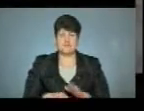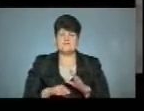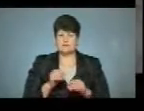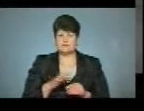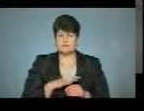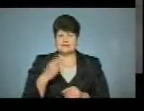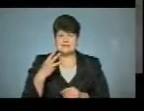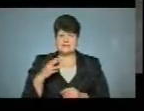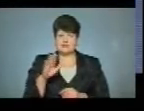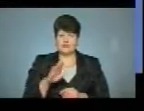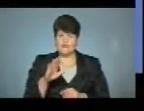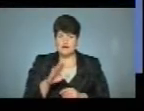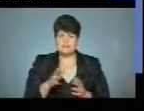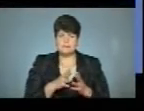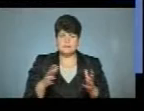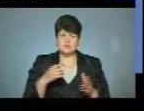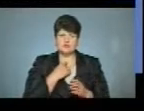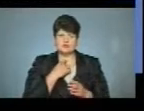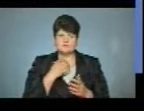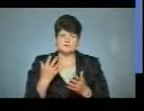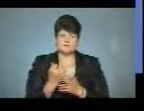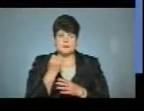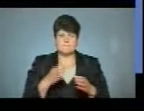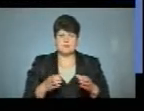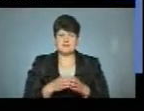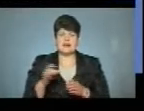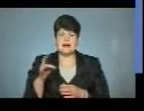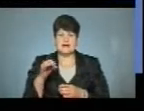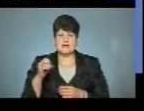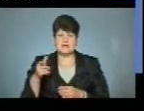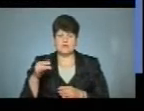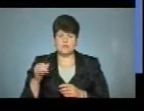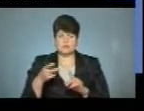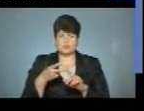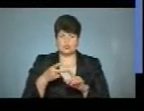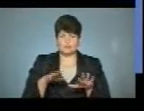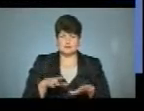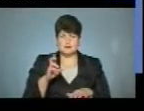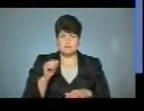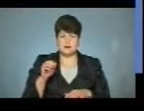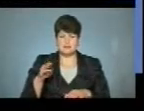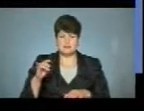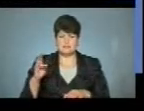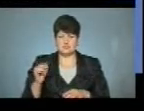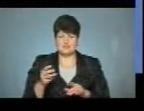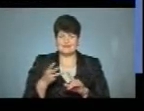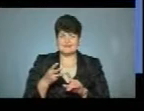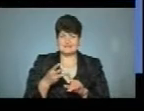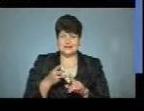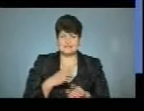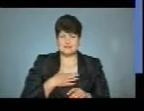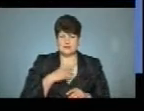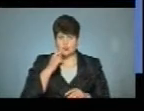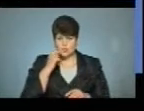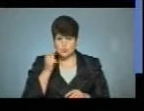відбулися 30 вересня, найбільше голосів виборола партія регіонів. На другому місці була «Батьківщина», третє посіла партія «Наша